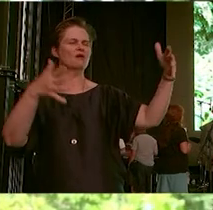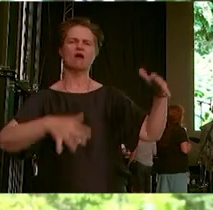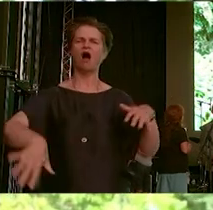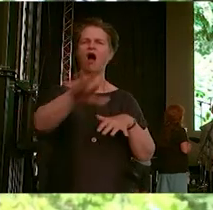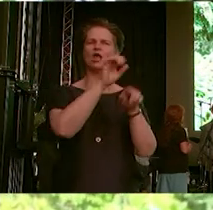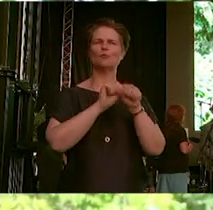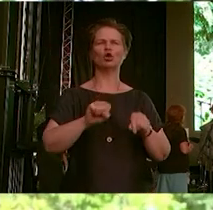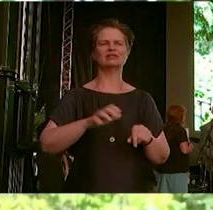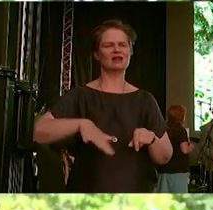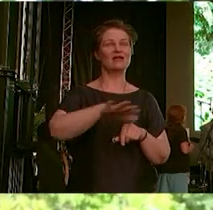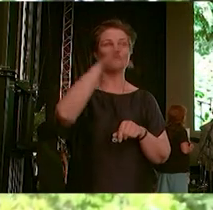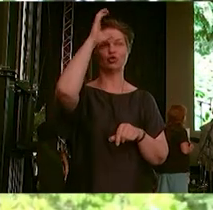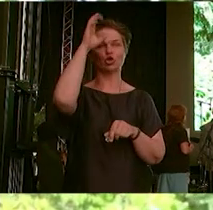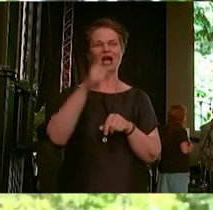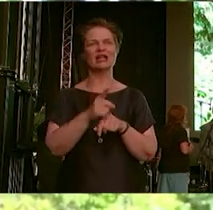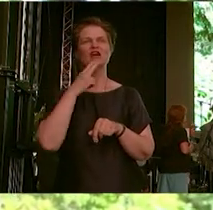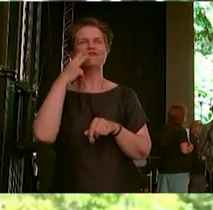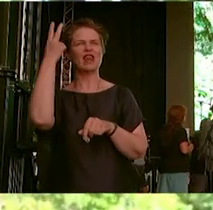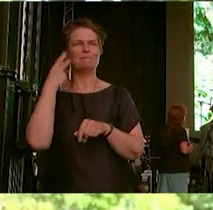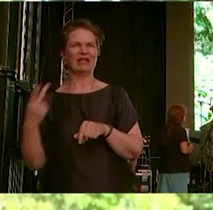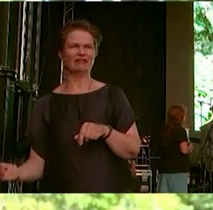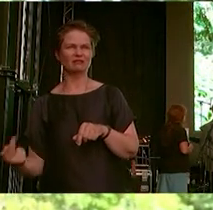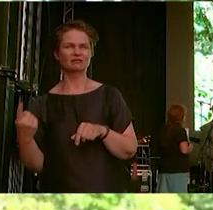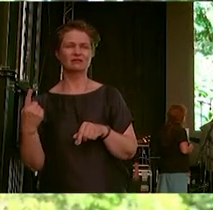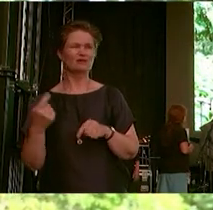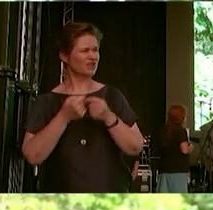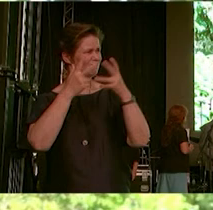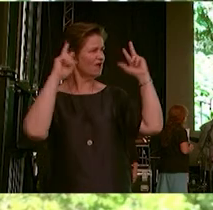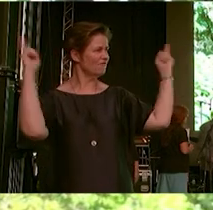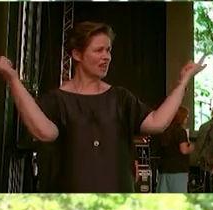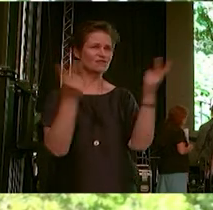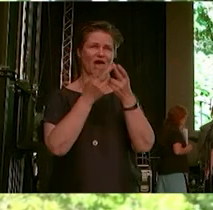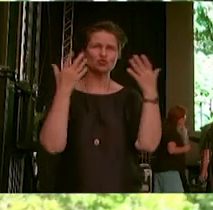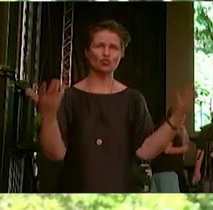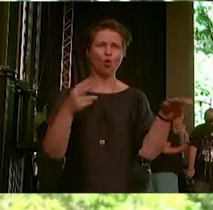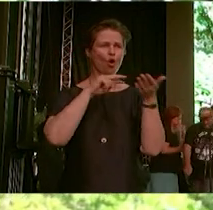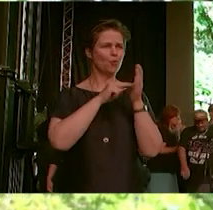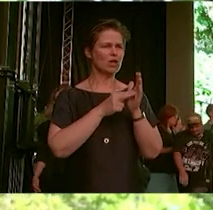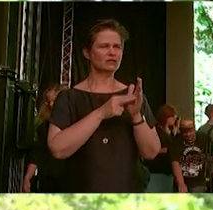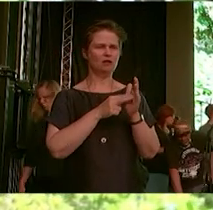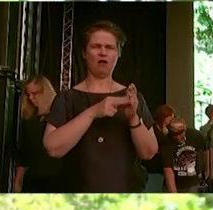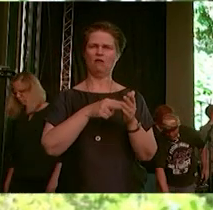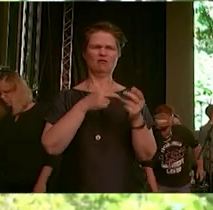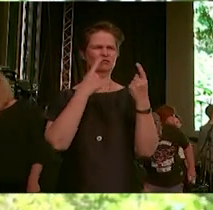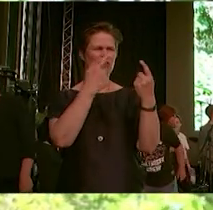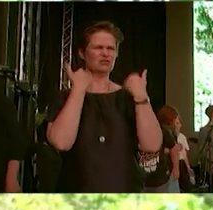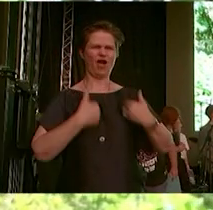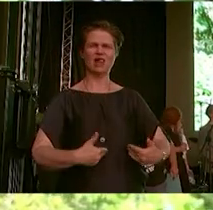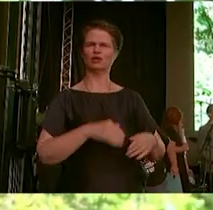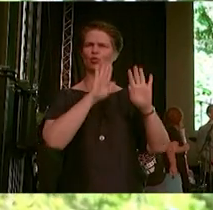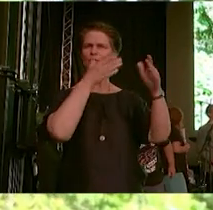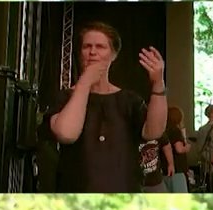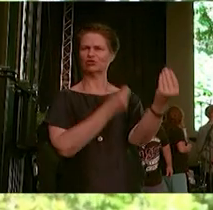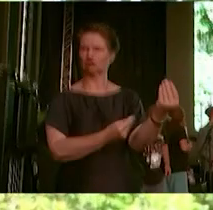Ländern, in der Türkei, auf den Philippinen, also weil es weltweit so ist, dass Politiker sich unmenschlich verhalten, ist es so wichtig, dass